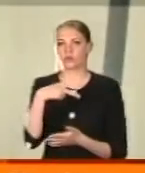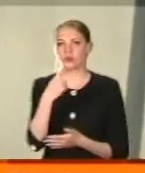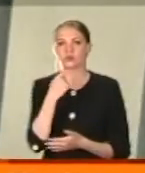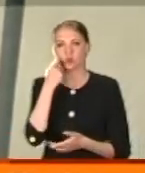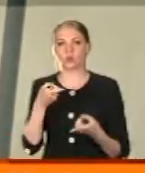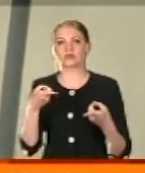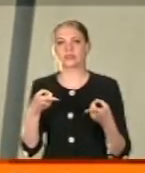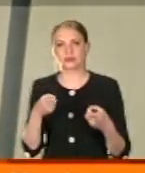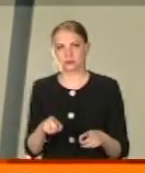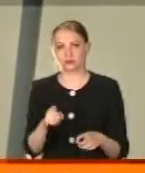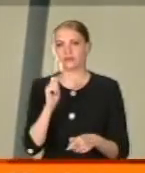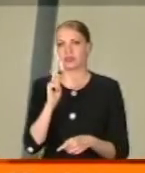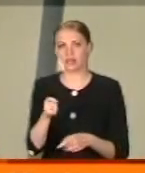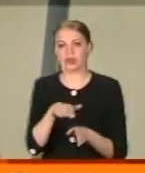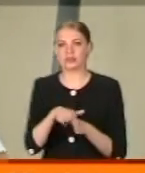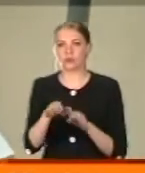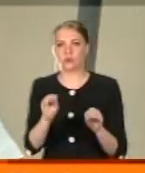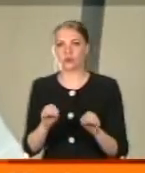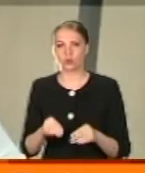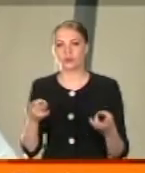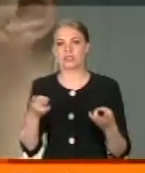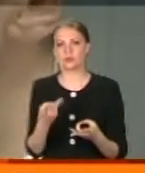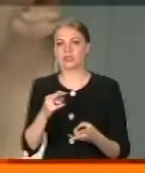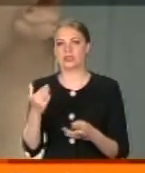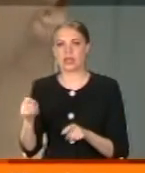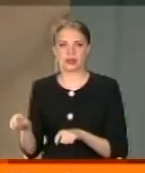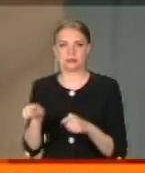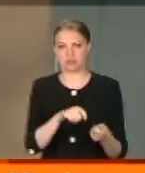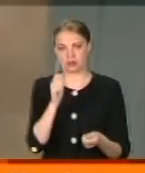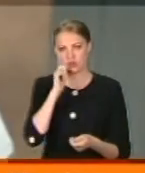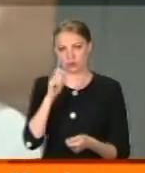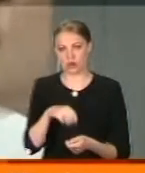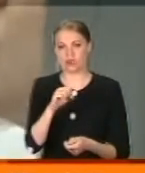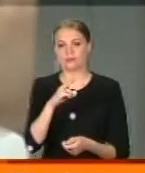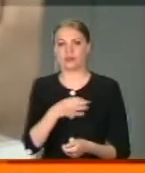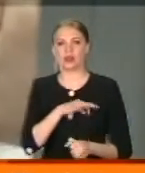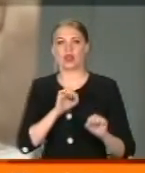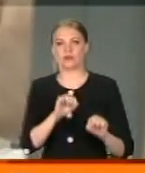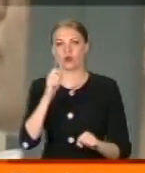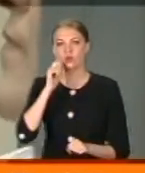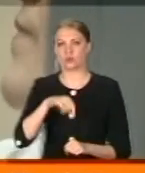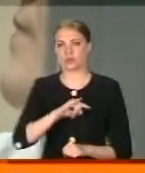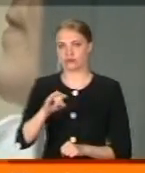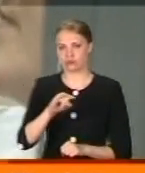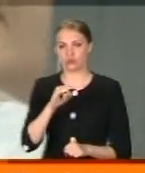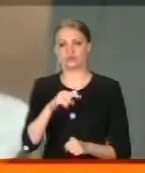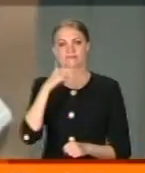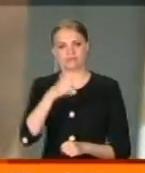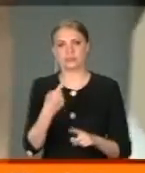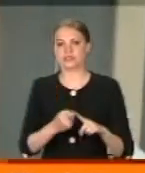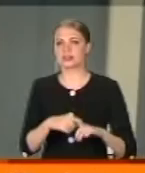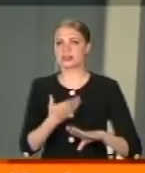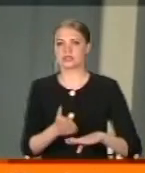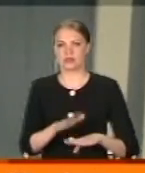років. Справді дали заповнювати документи, необхідні для її передачі Україні. Але адвокат української льотчиці наголошує, це